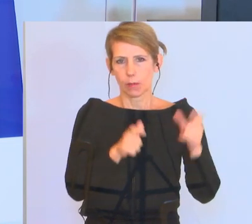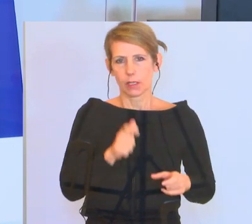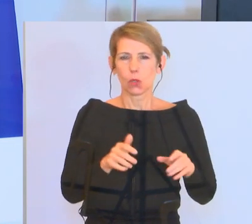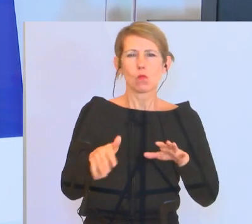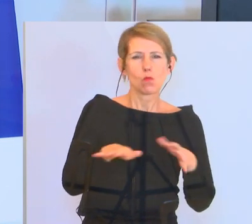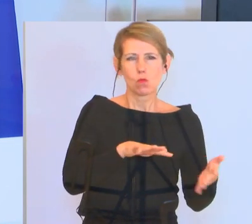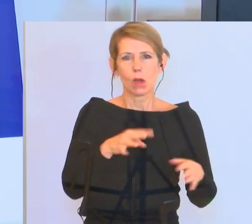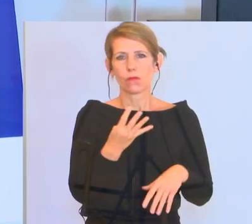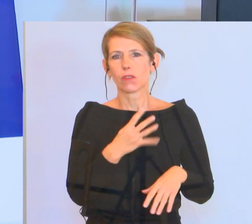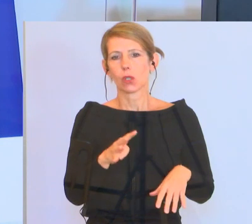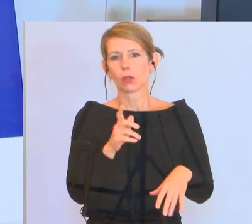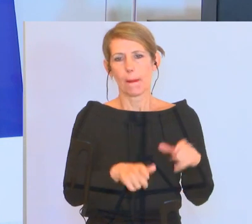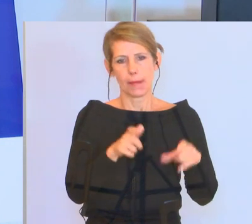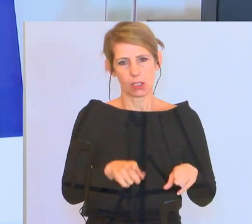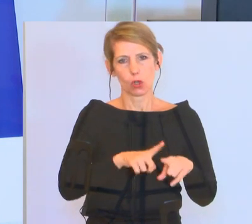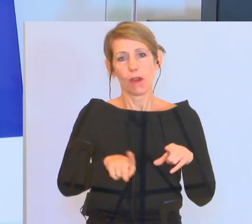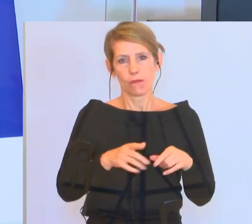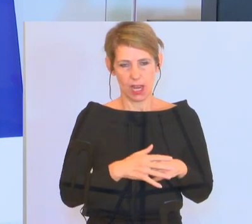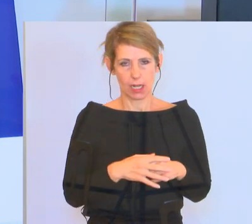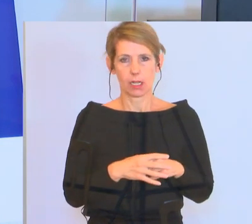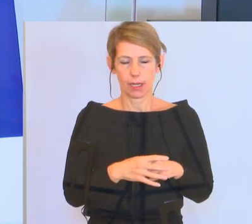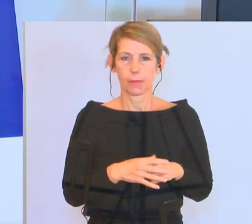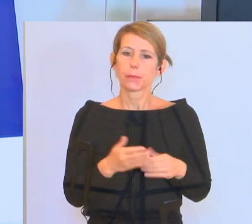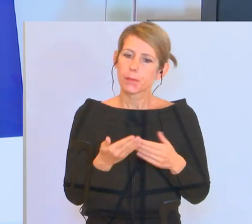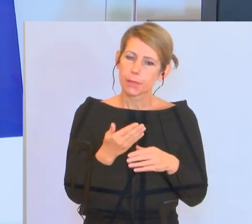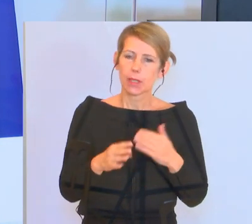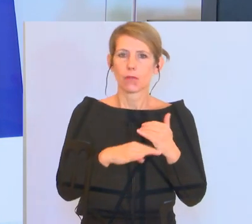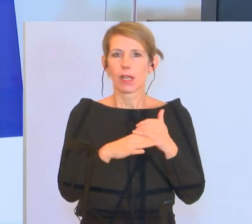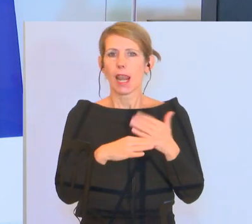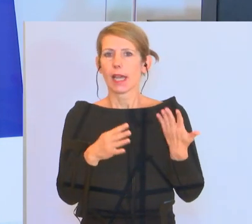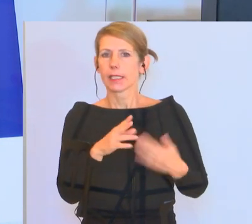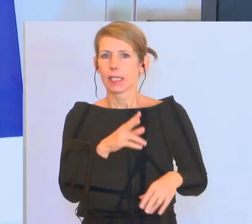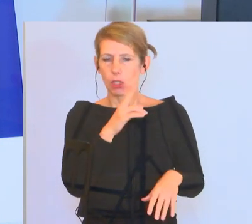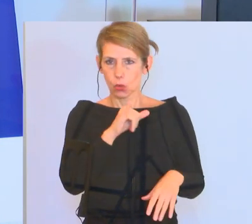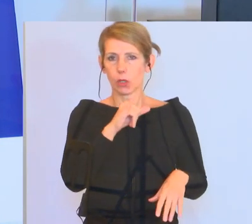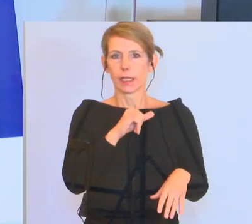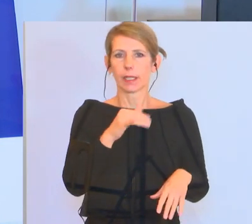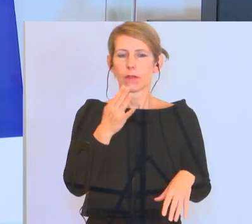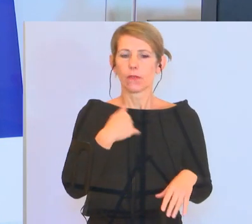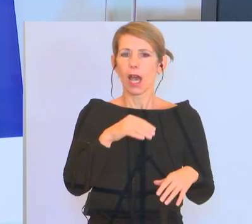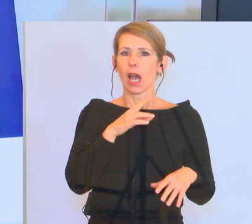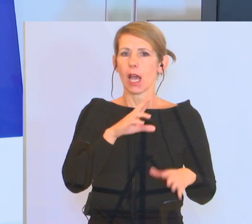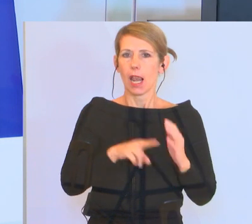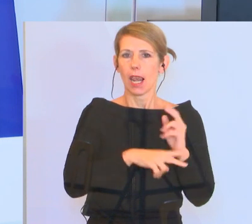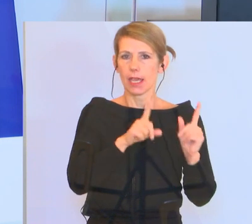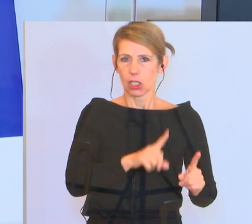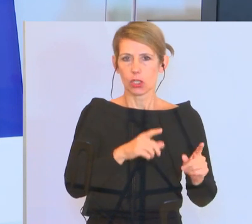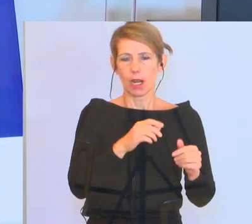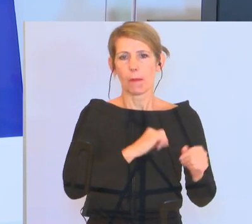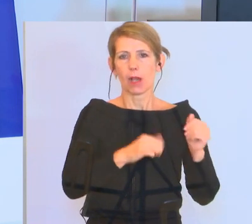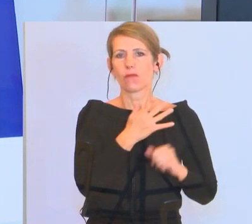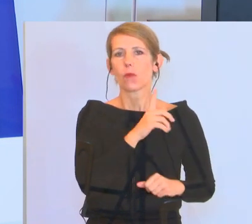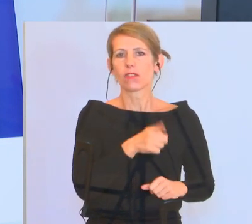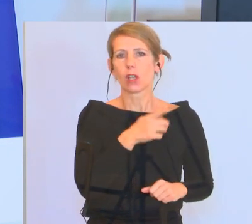400 Personen. Im Vergleich zum Juli hatten wir noch einen Lehrstellenmangel von rund